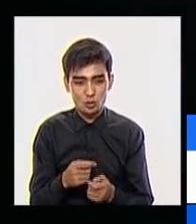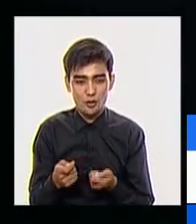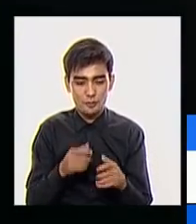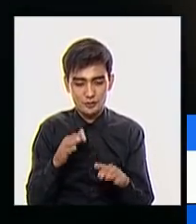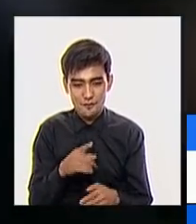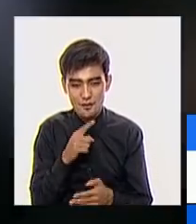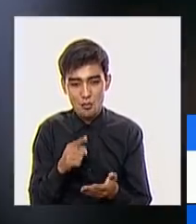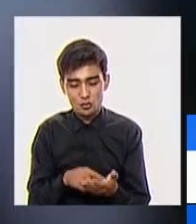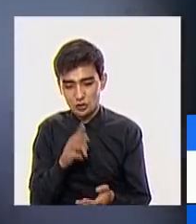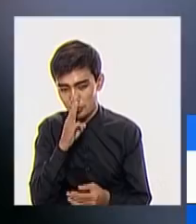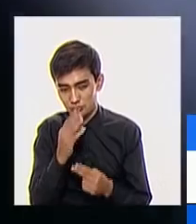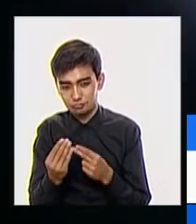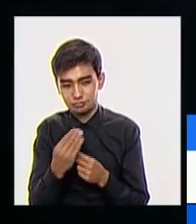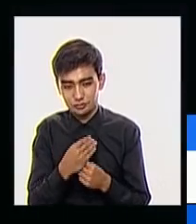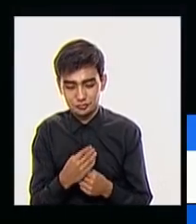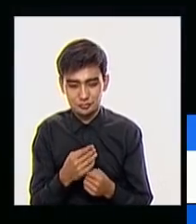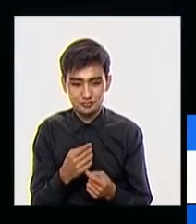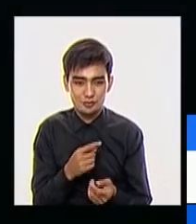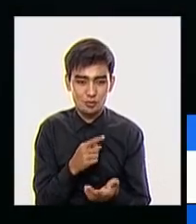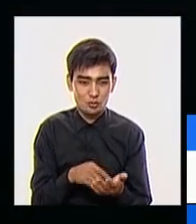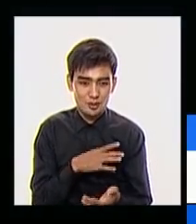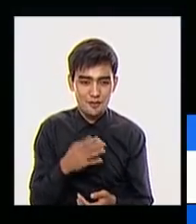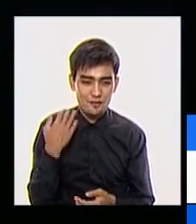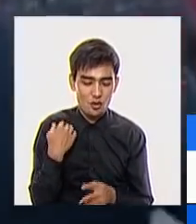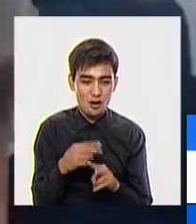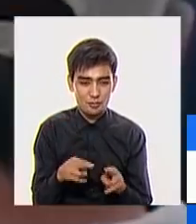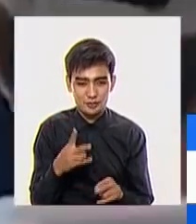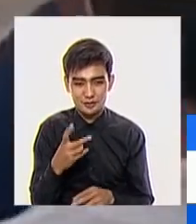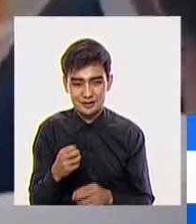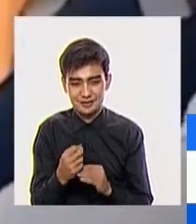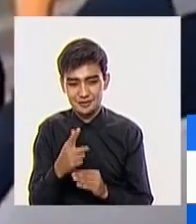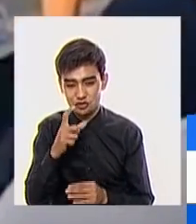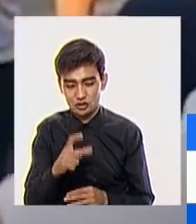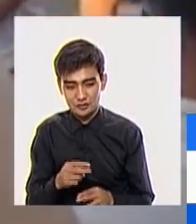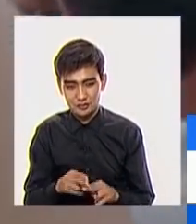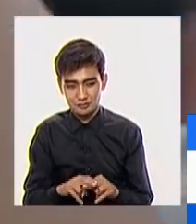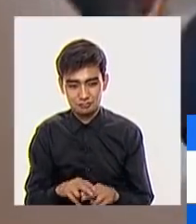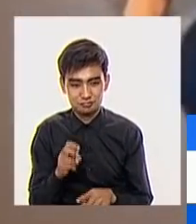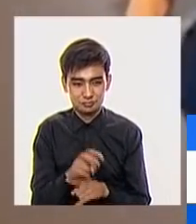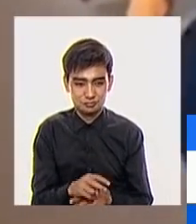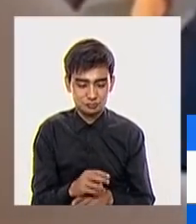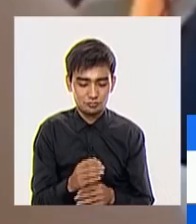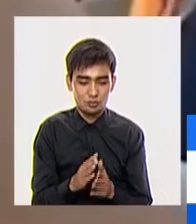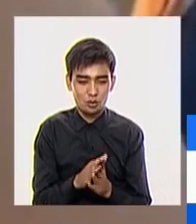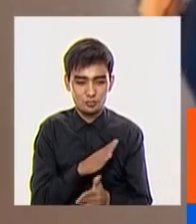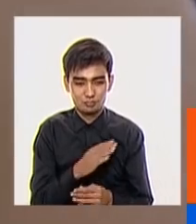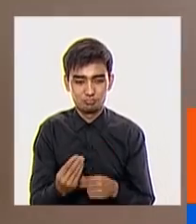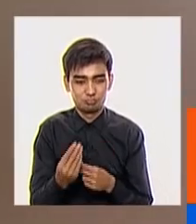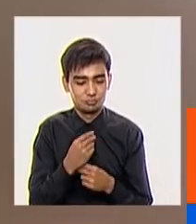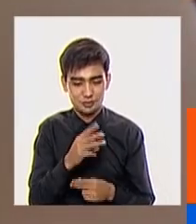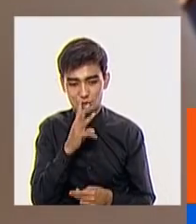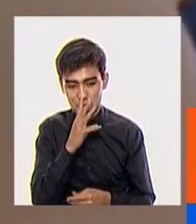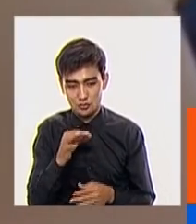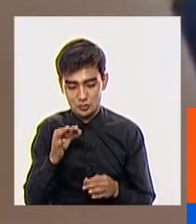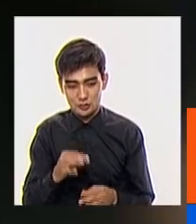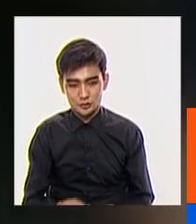обсудили вопрос повышения заработной платы, так как ранее 213 человек обратились с запросом о повышении оплаты